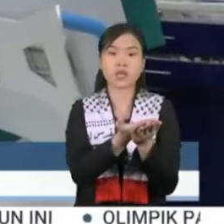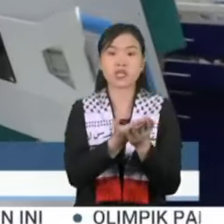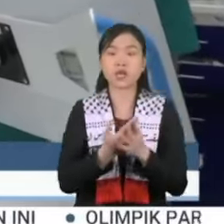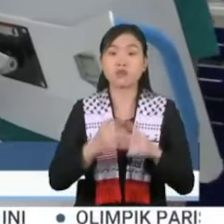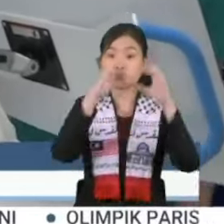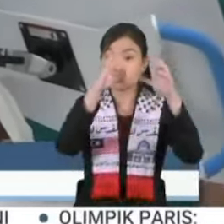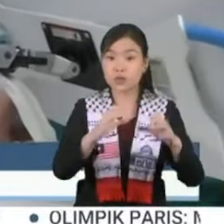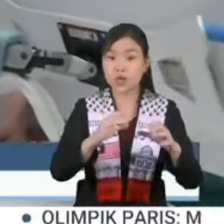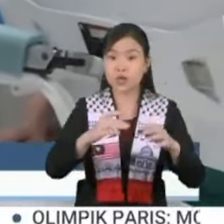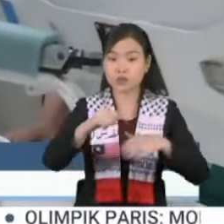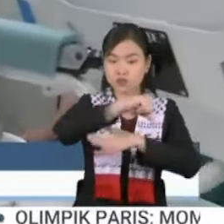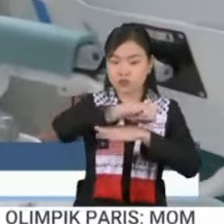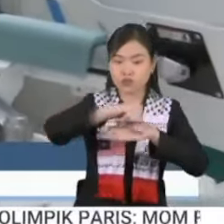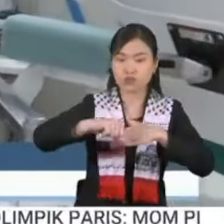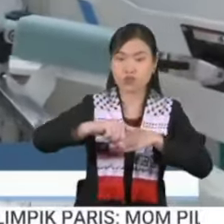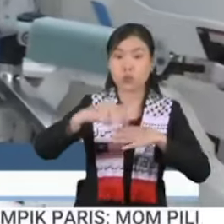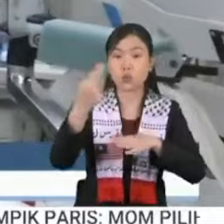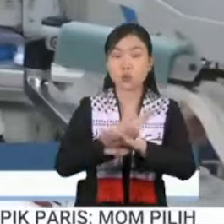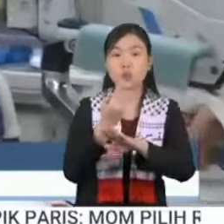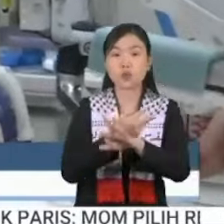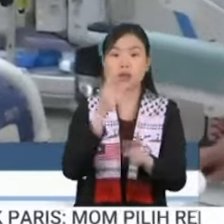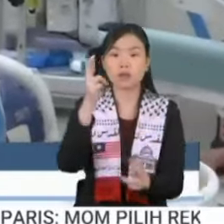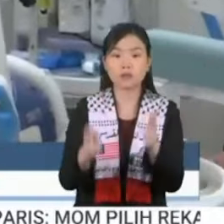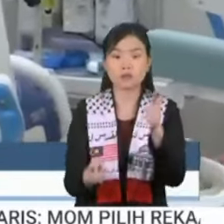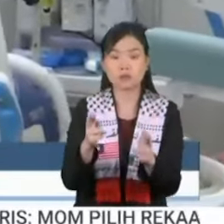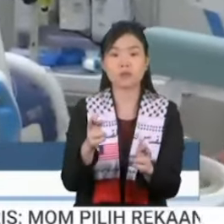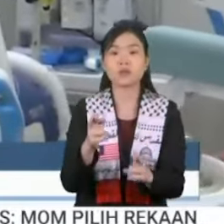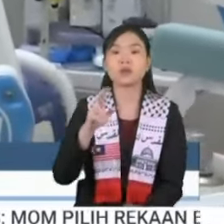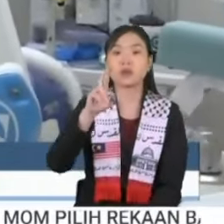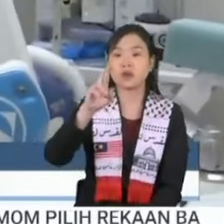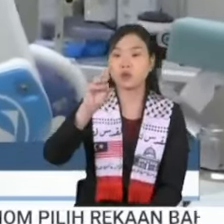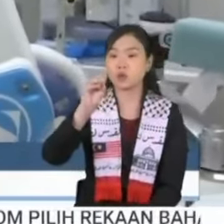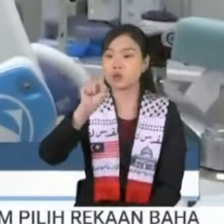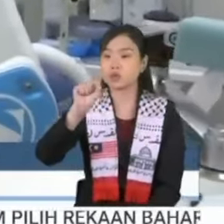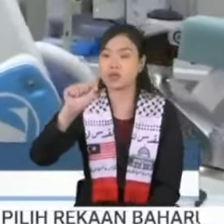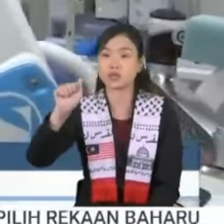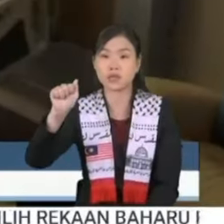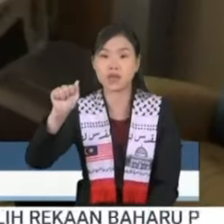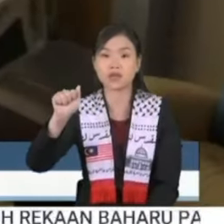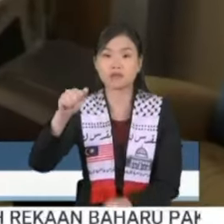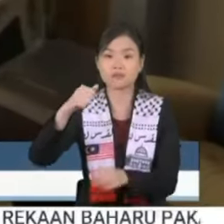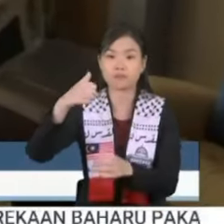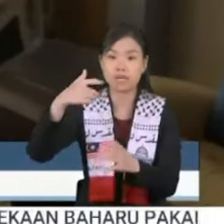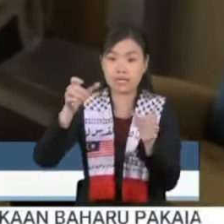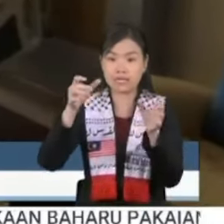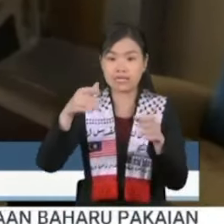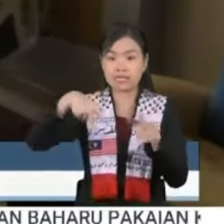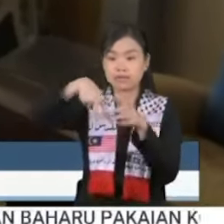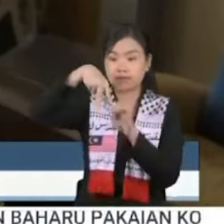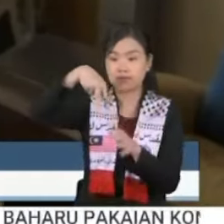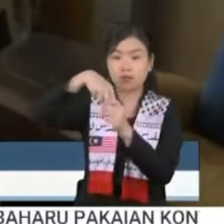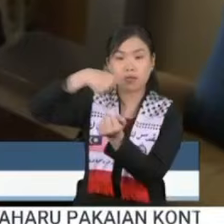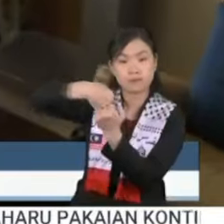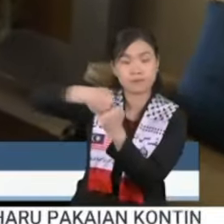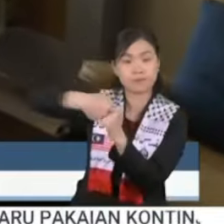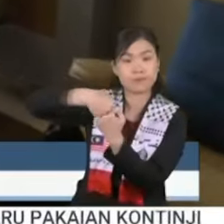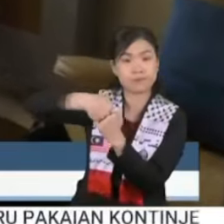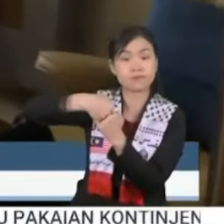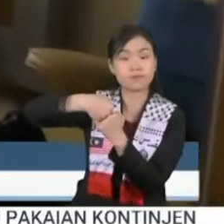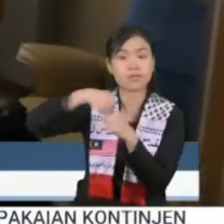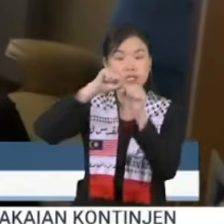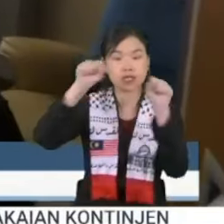pembedahan penggantian sendi robotik dengan ROSA Knee System. Pakar ortopedik dan perubatan Dr. Lee Woo Guan